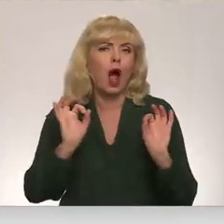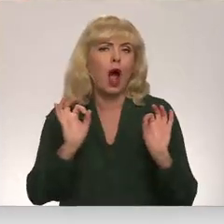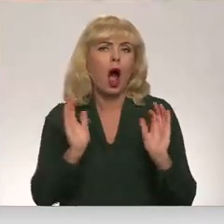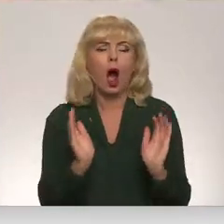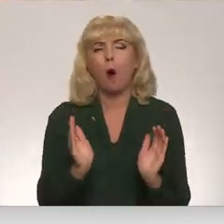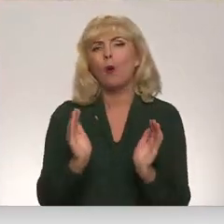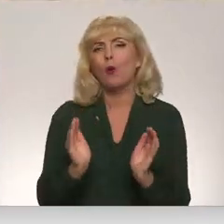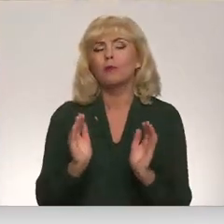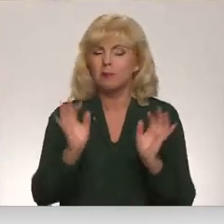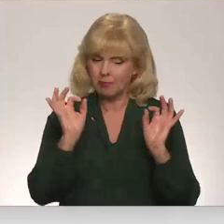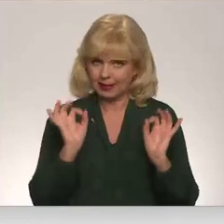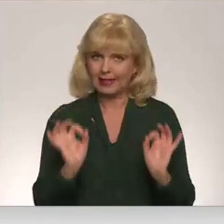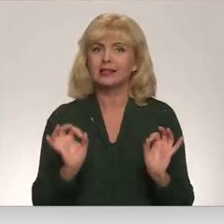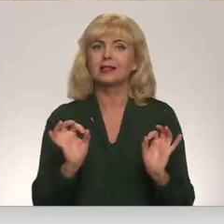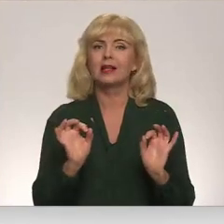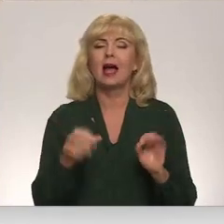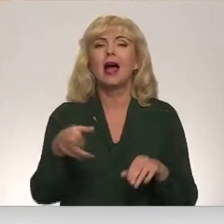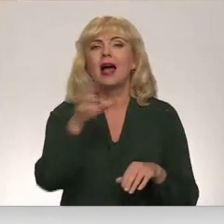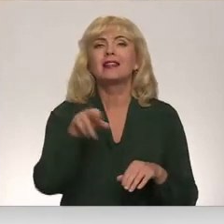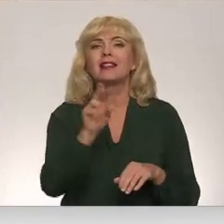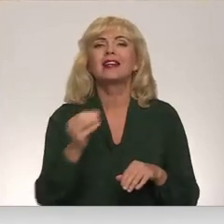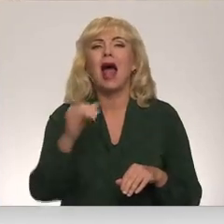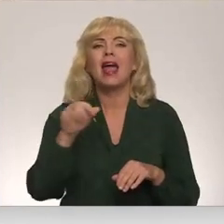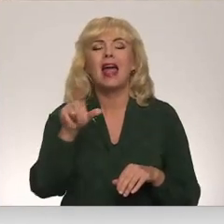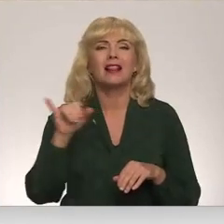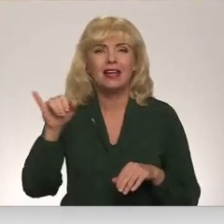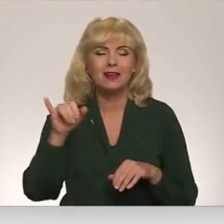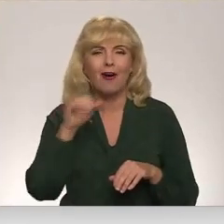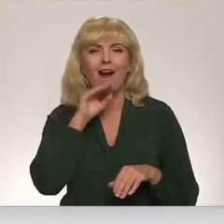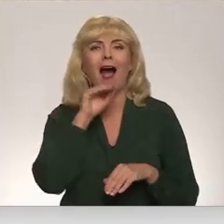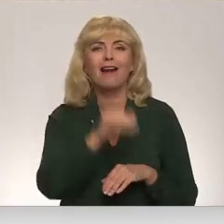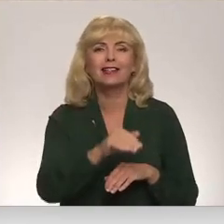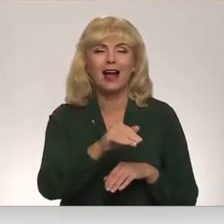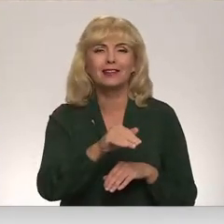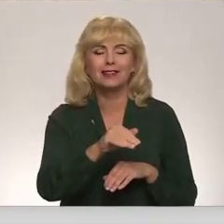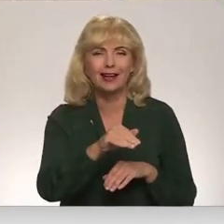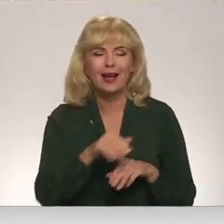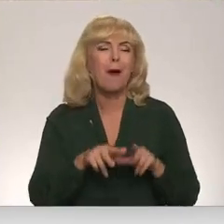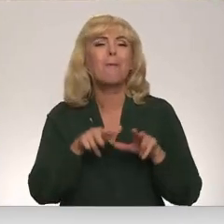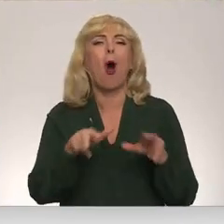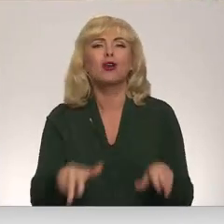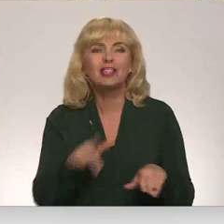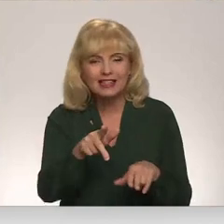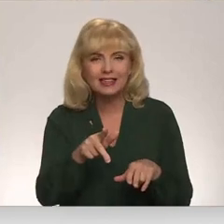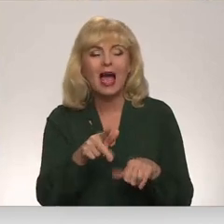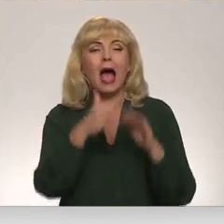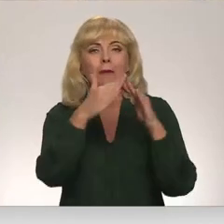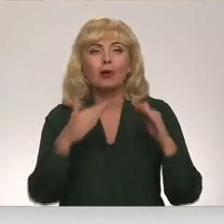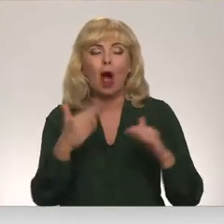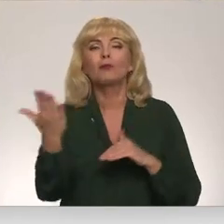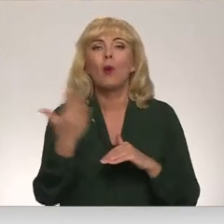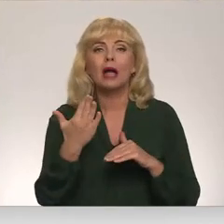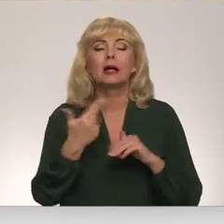Tāds īsts dreiliņu izsitējis gangsteris bosiks. Patversmē Runcis nonāca